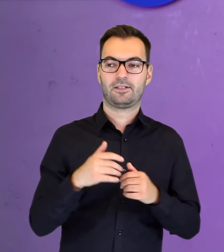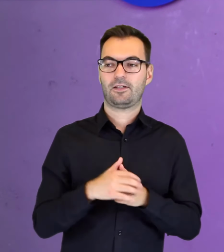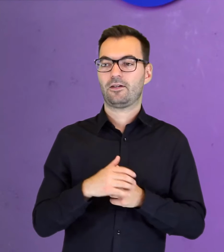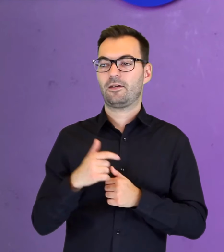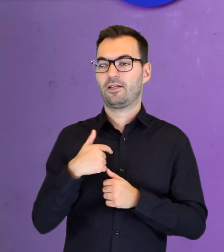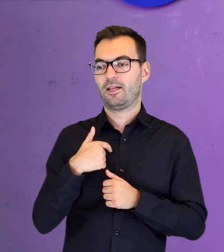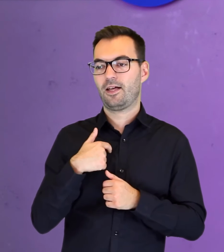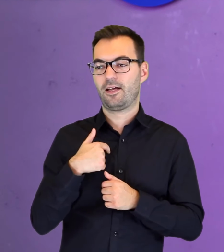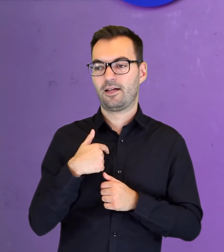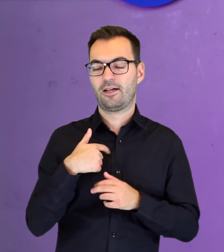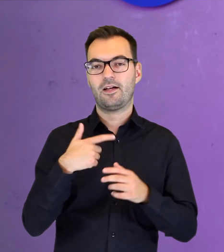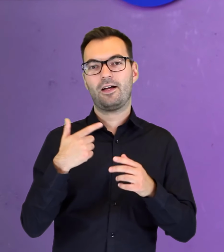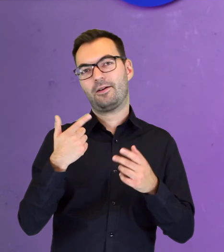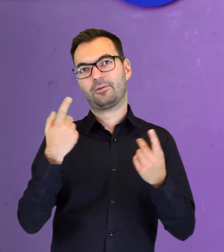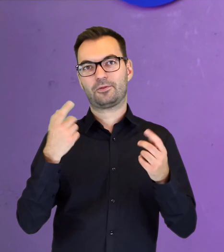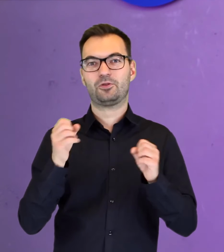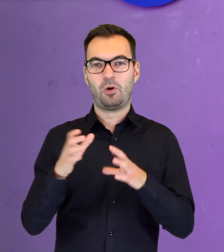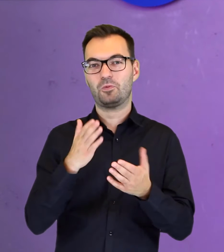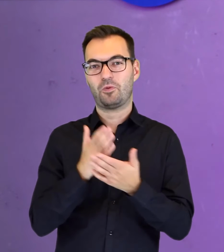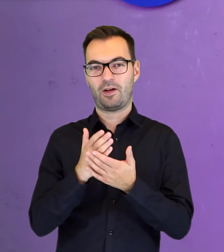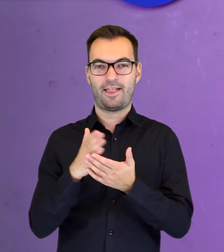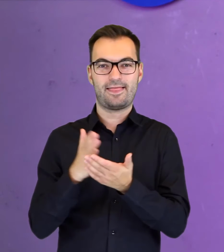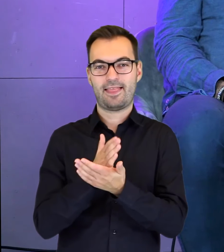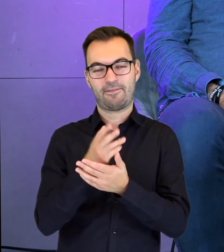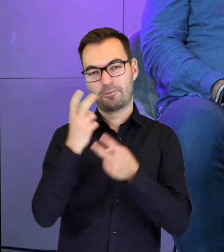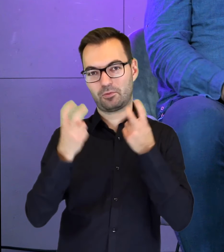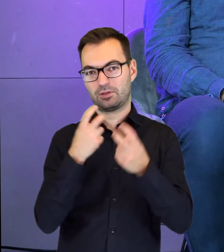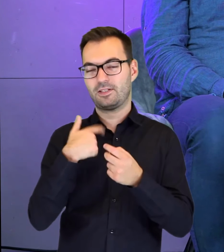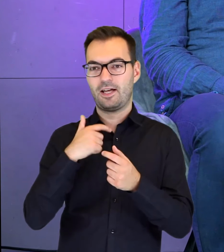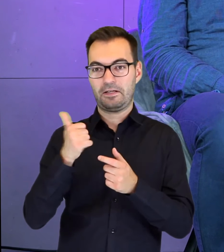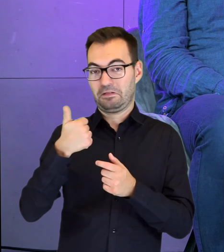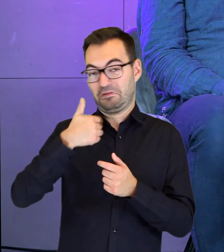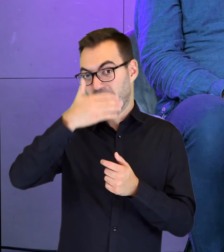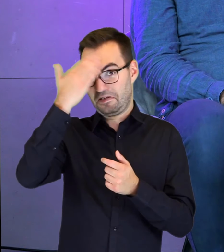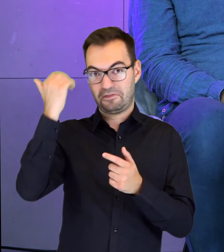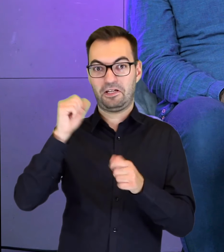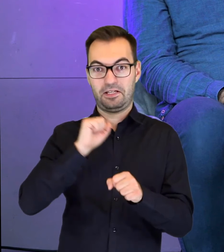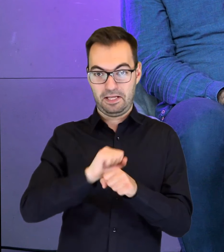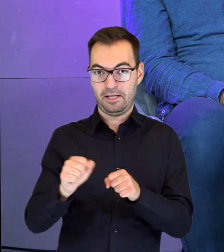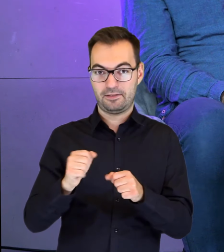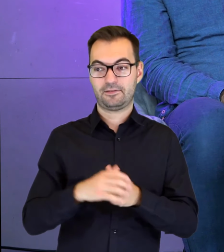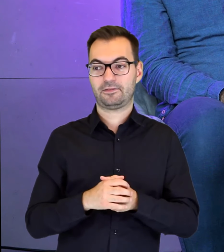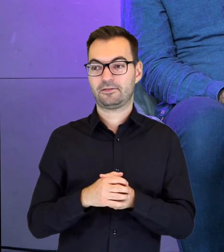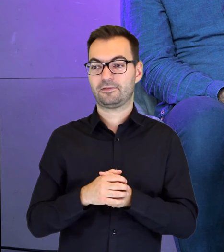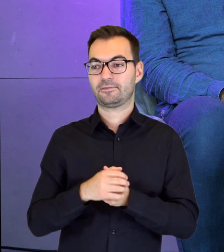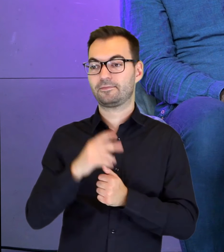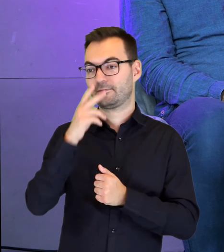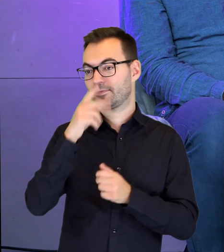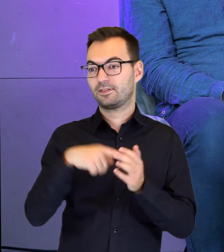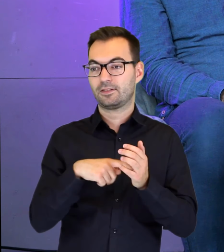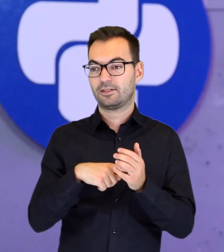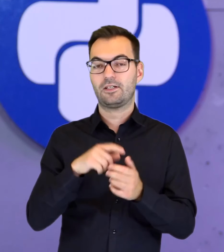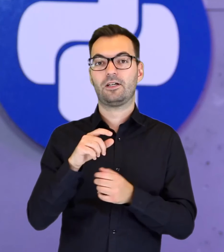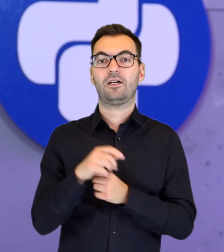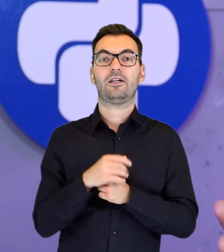kontekście Czy powinno się pojawić czy nie Ja w ogóle takich patternów które pomagają w nawigacji